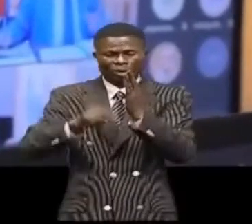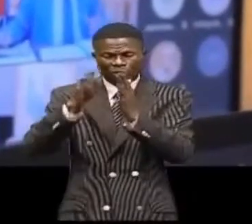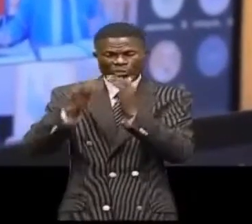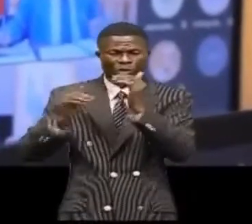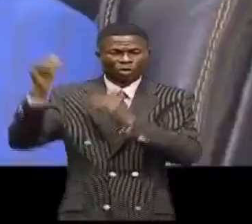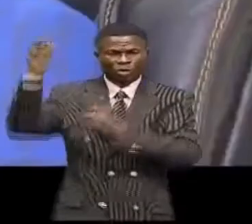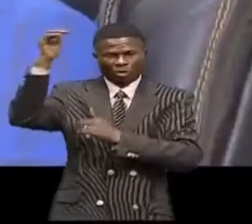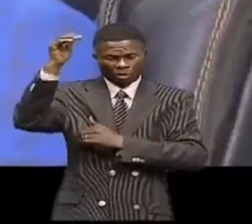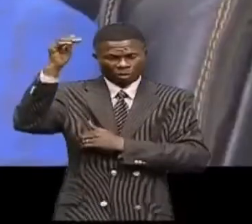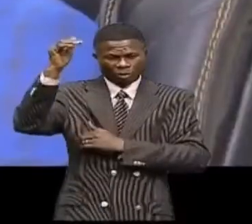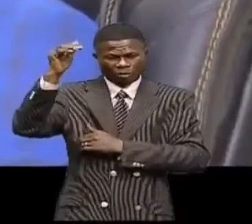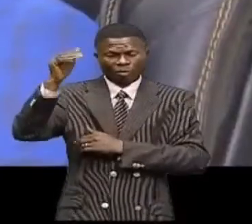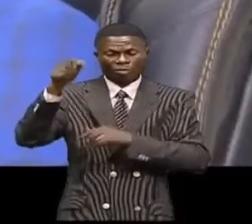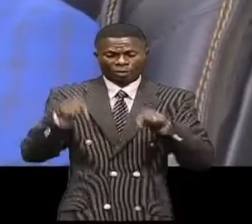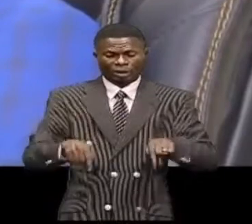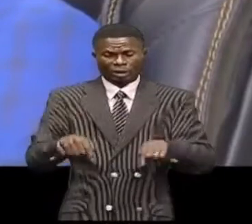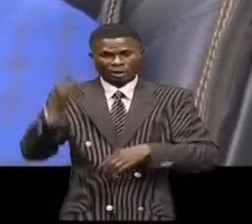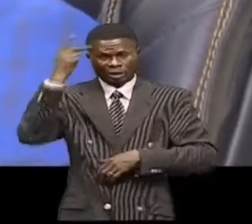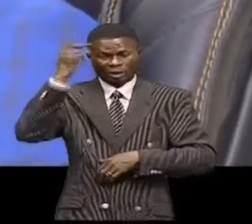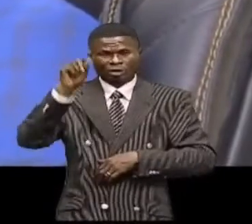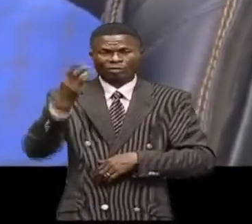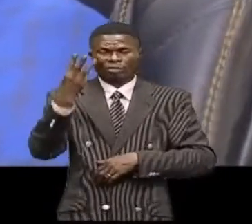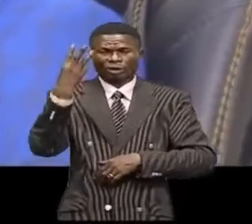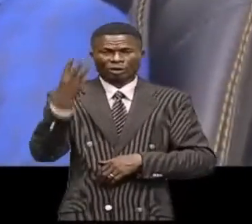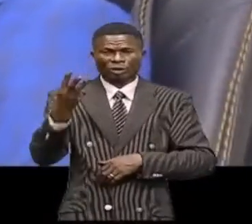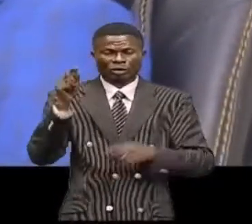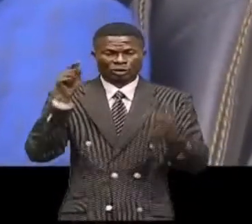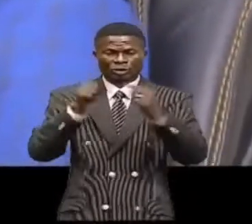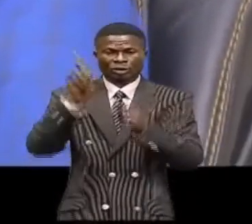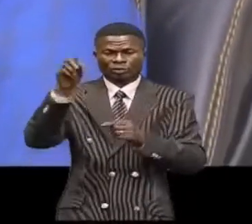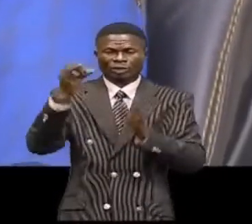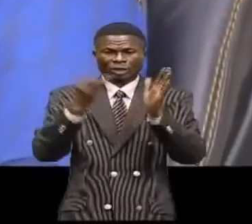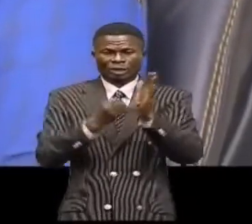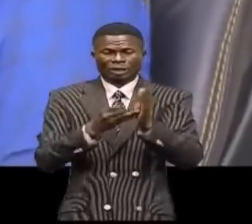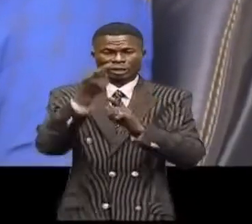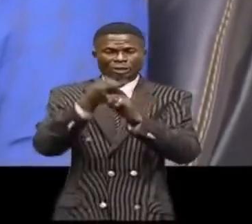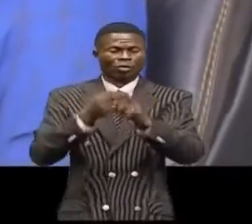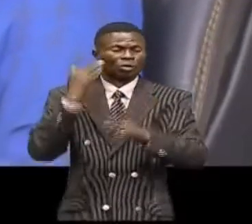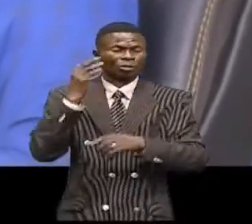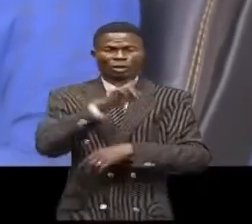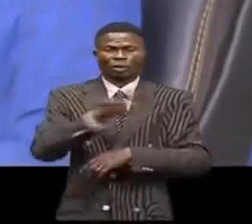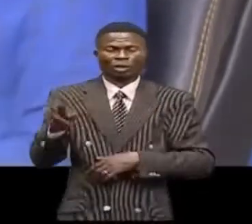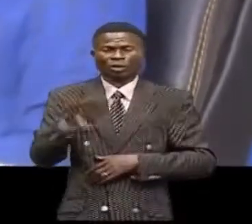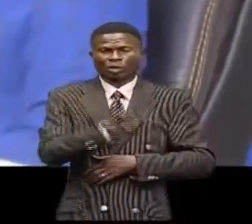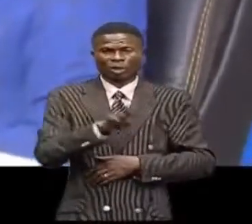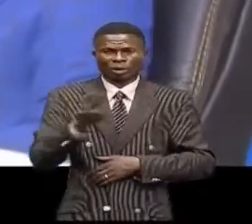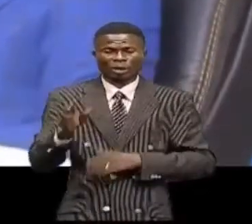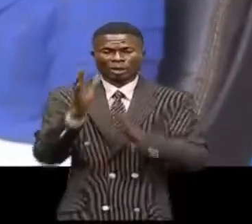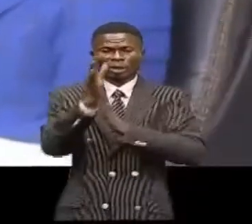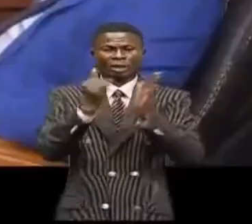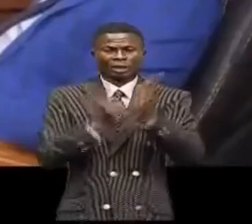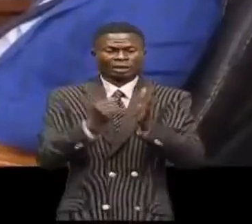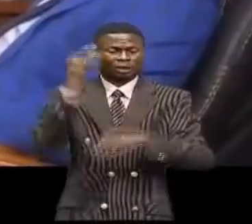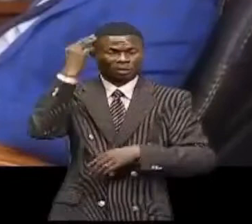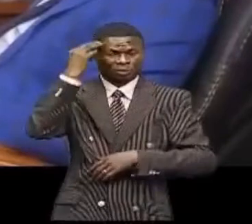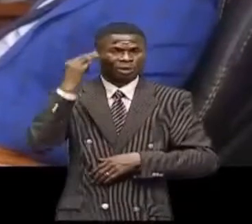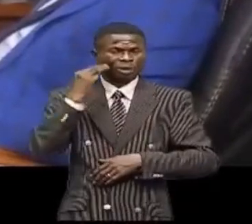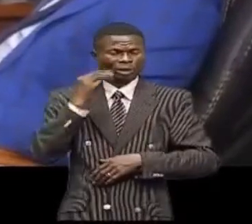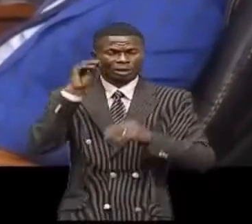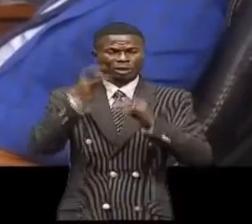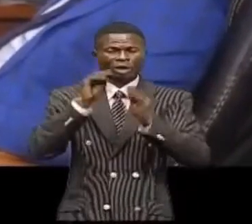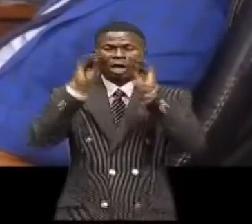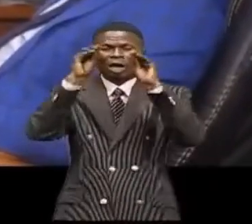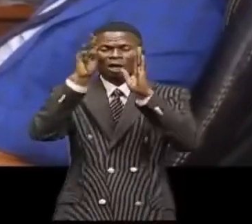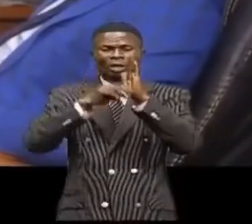en sigle à Kinshasa du 23 au 27 mai 2022. Où 16 ministres du secteur d'enseignement